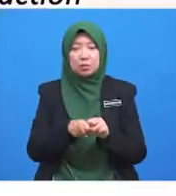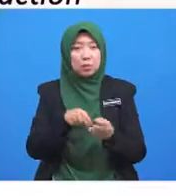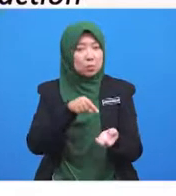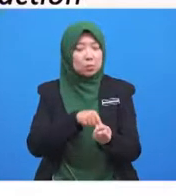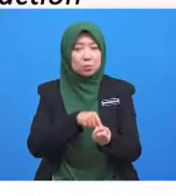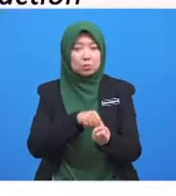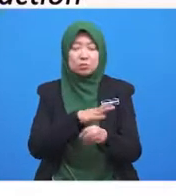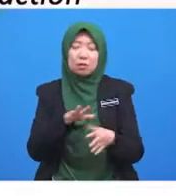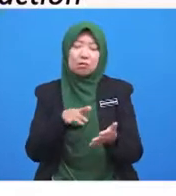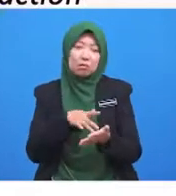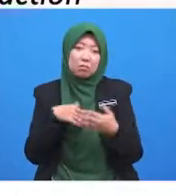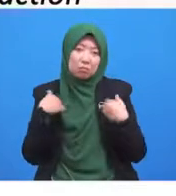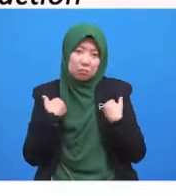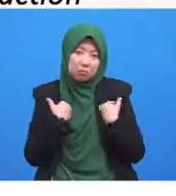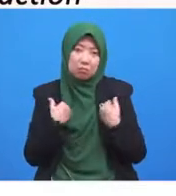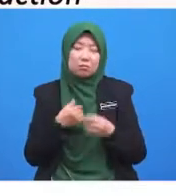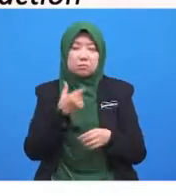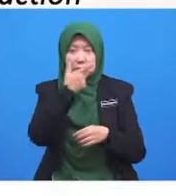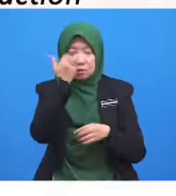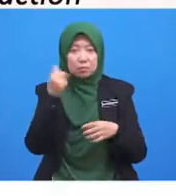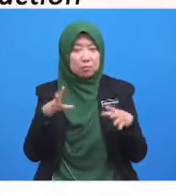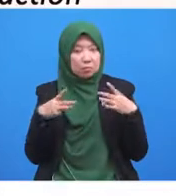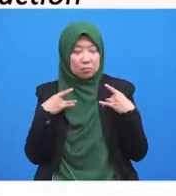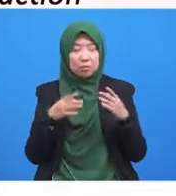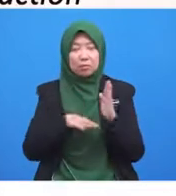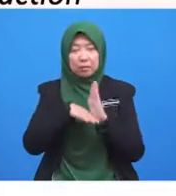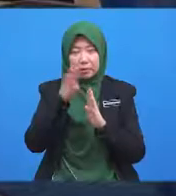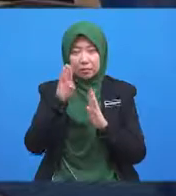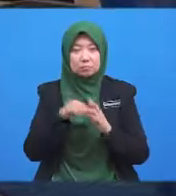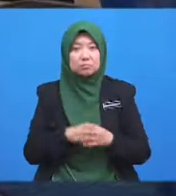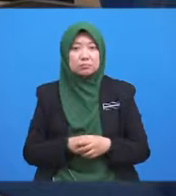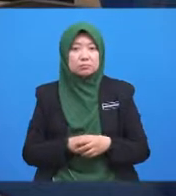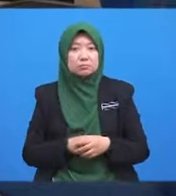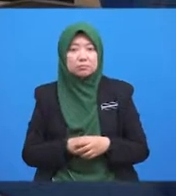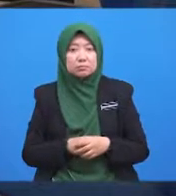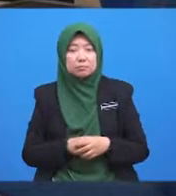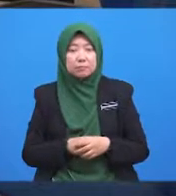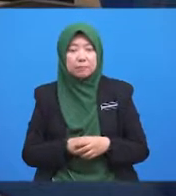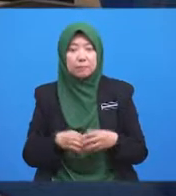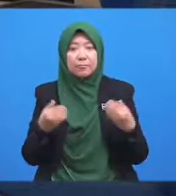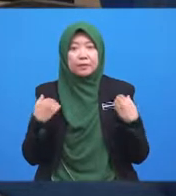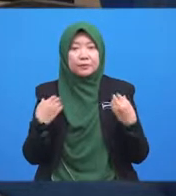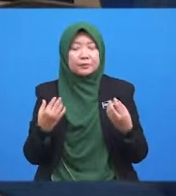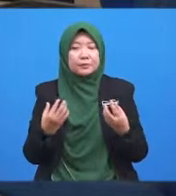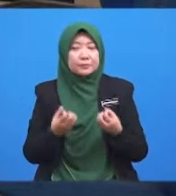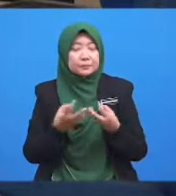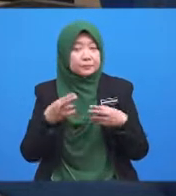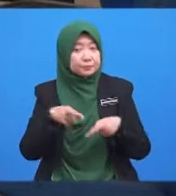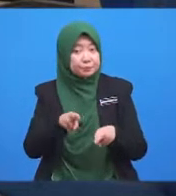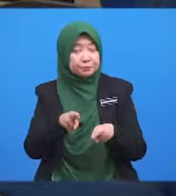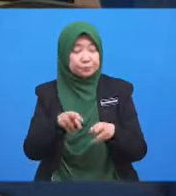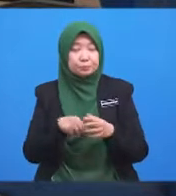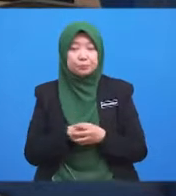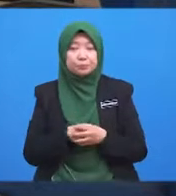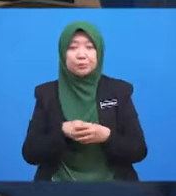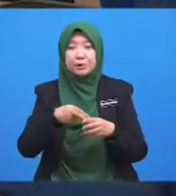tidak menjadi letih akibat contractionnya yang berlebihan. Ada pelbagai arus yang dihasilkan